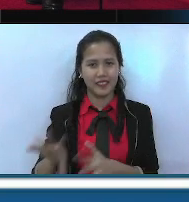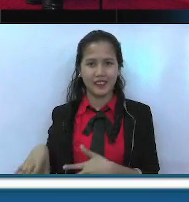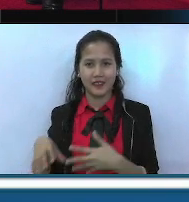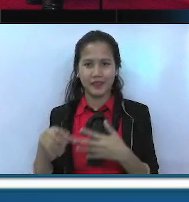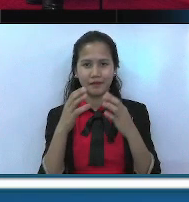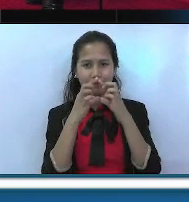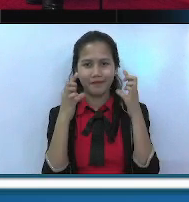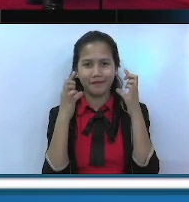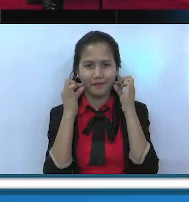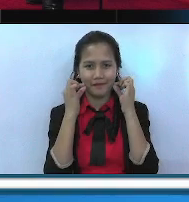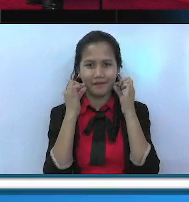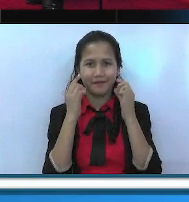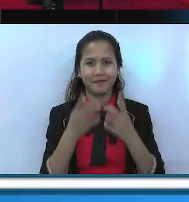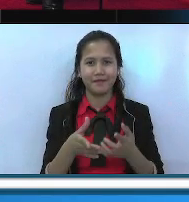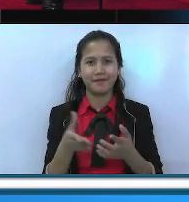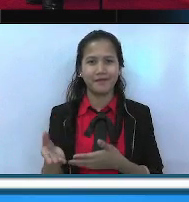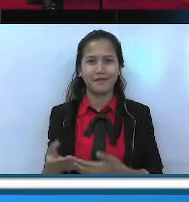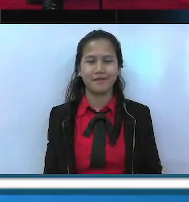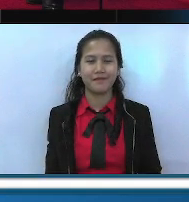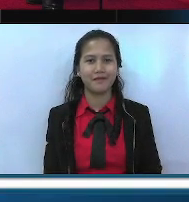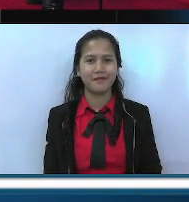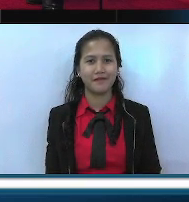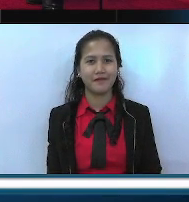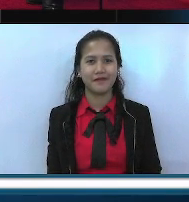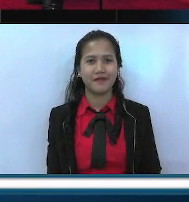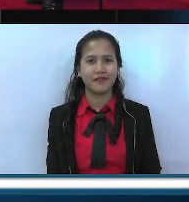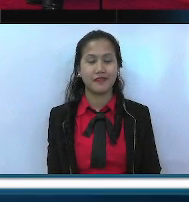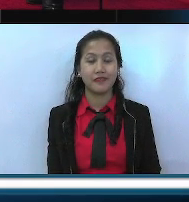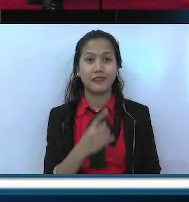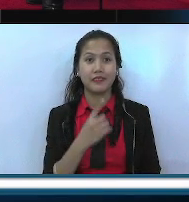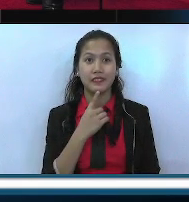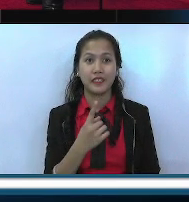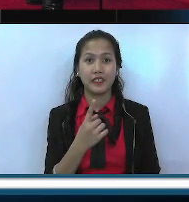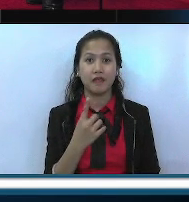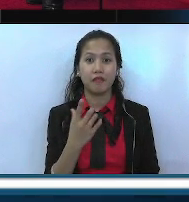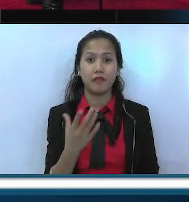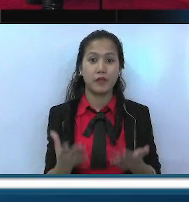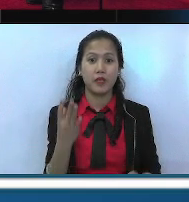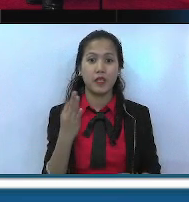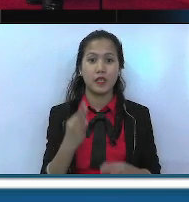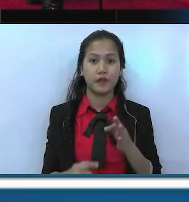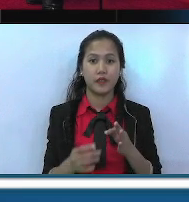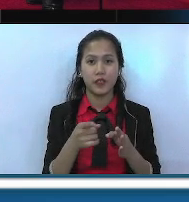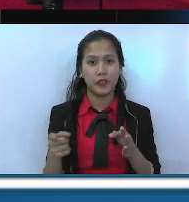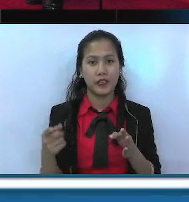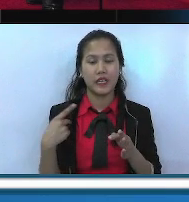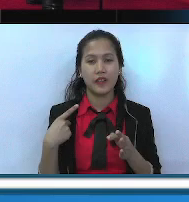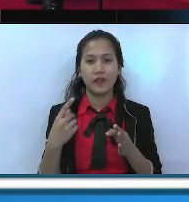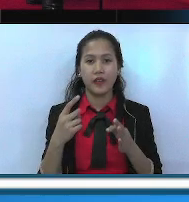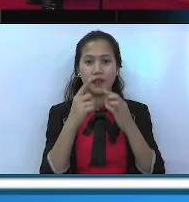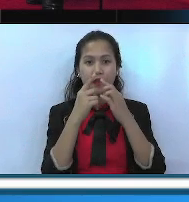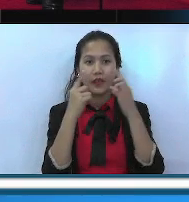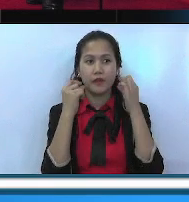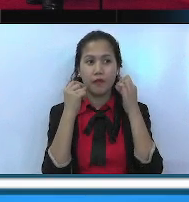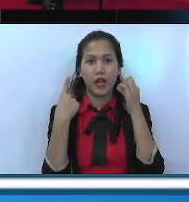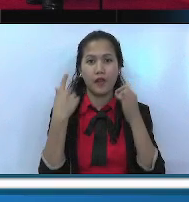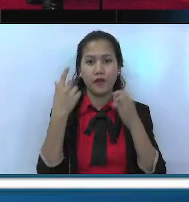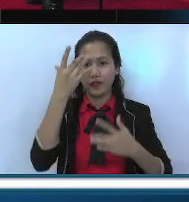eh. Alam mo, sir, isa sa mga, na ano ko dyan sa face mask na yan, oh. Tinanggal na yung ano eh,